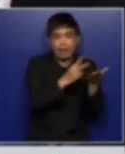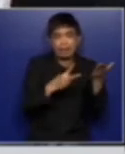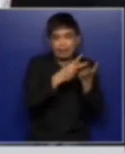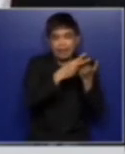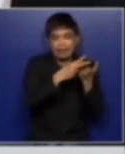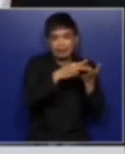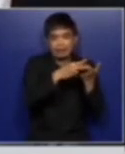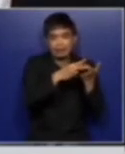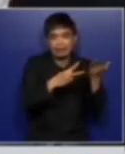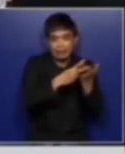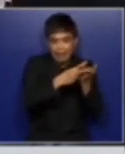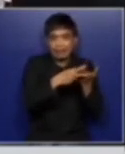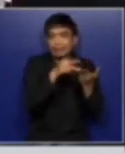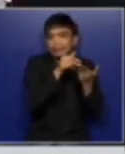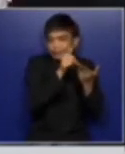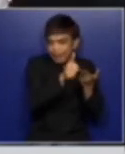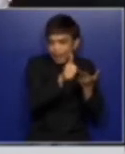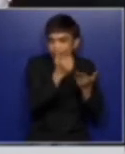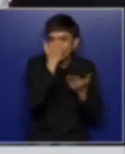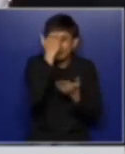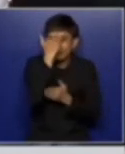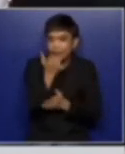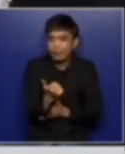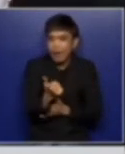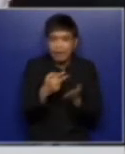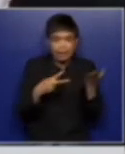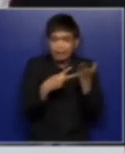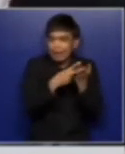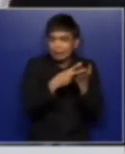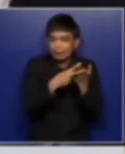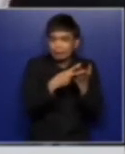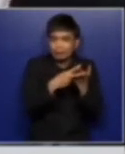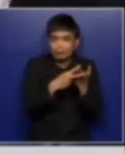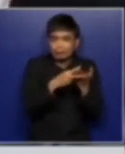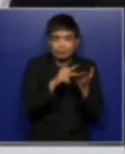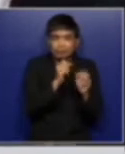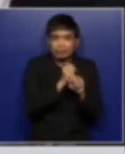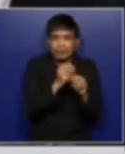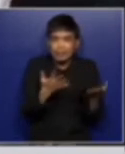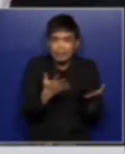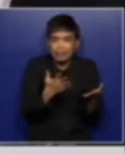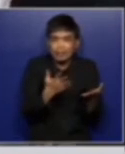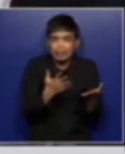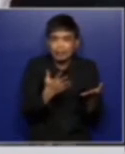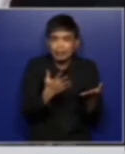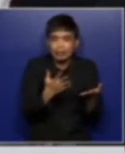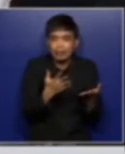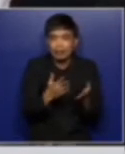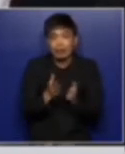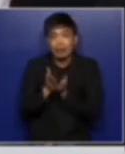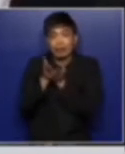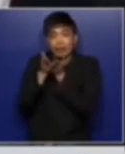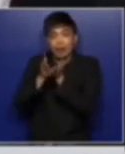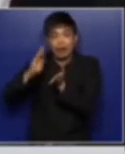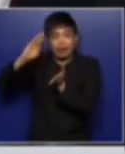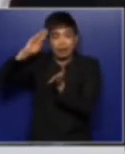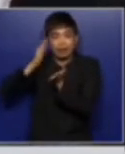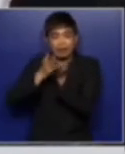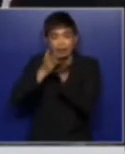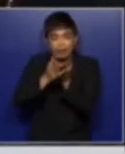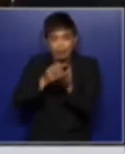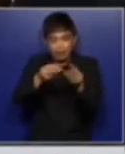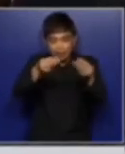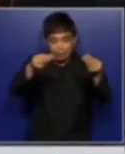แต่ทำไมล่ะครับถึงไม่ตัดถึงไม่ทำอะไรครับกองทัพเรือเนี่ยในหนังสืองบประม